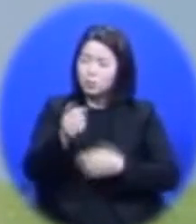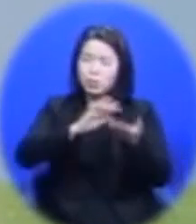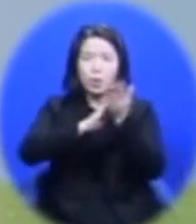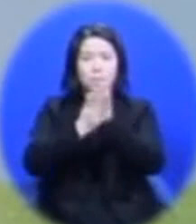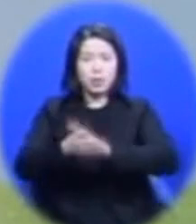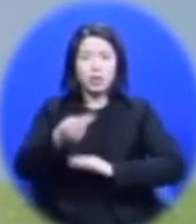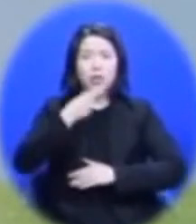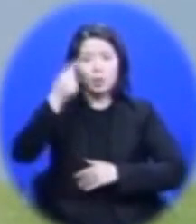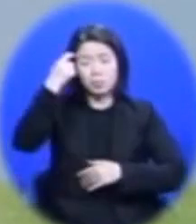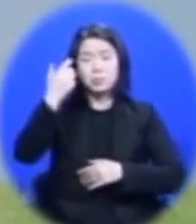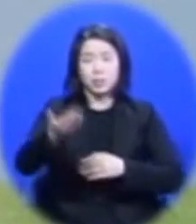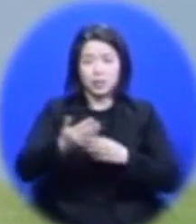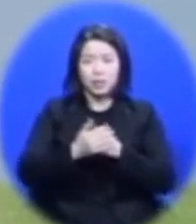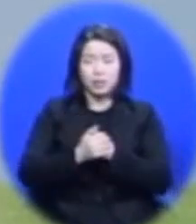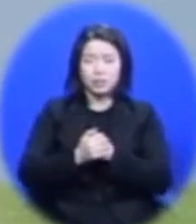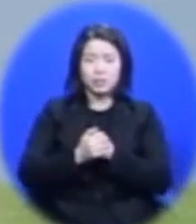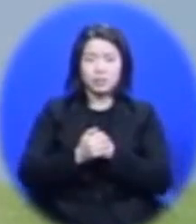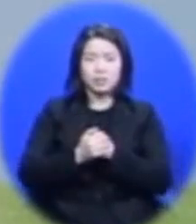변화가 없어요?